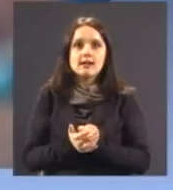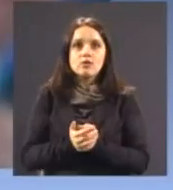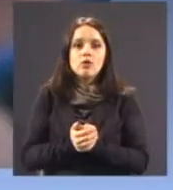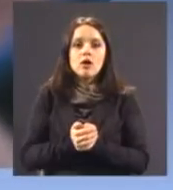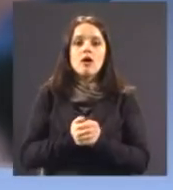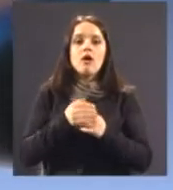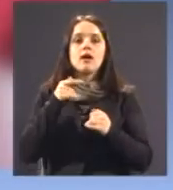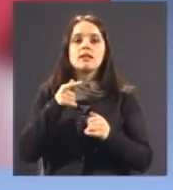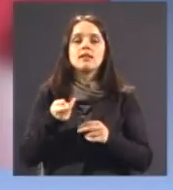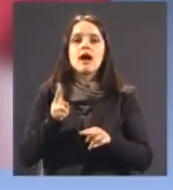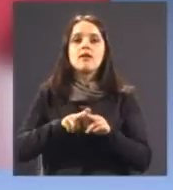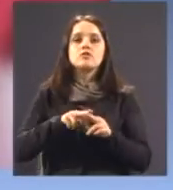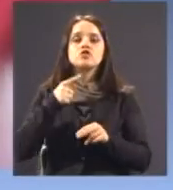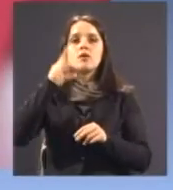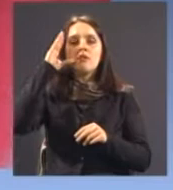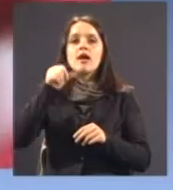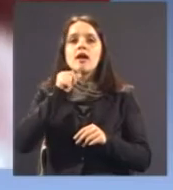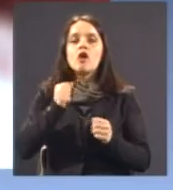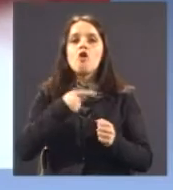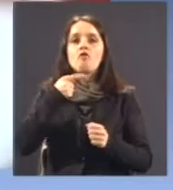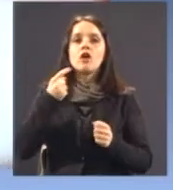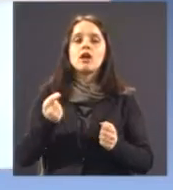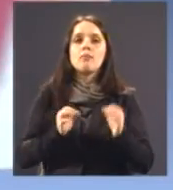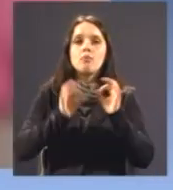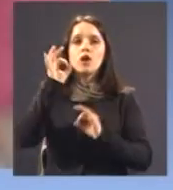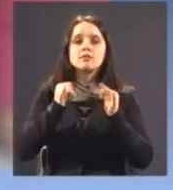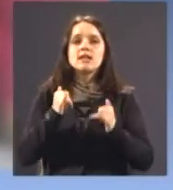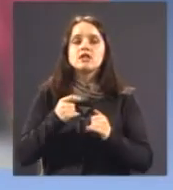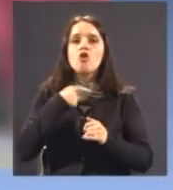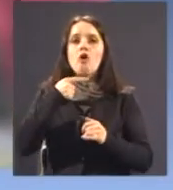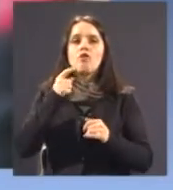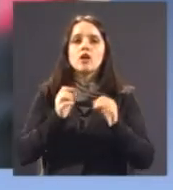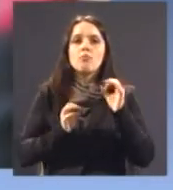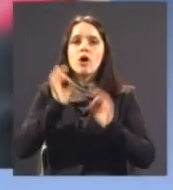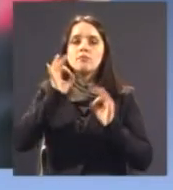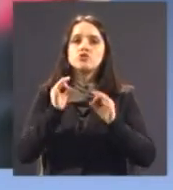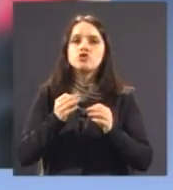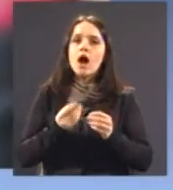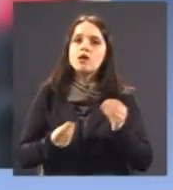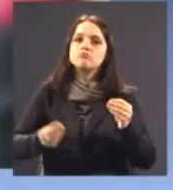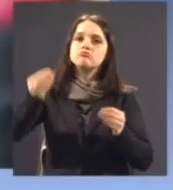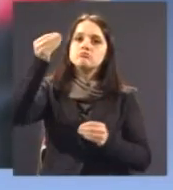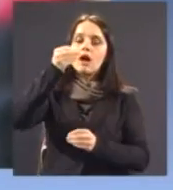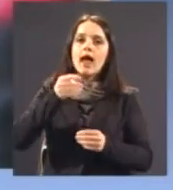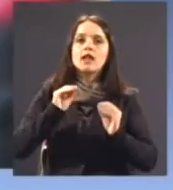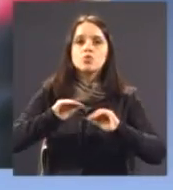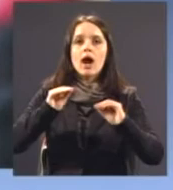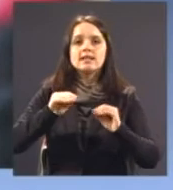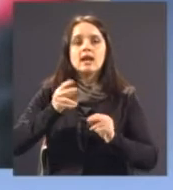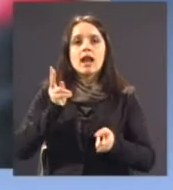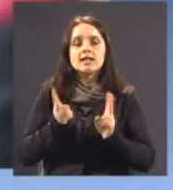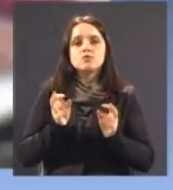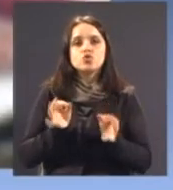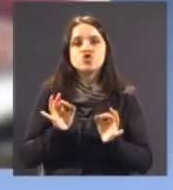imamo govorne poremećaje. Sad su govorni poremećaj u nekakvoj ekspanziji. Edukacije nastavnika i stručnih saradnika se vrše,